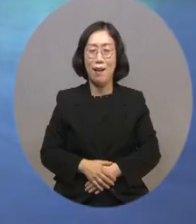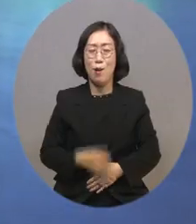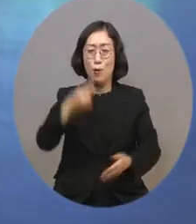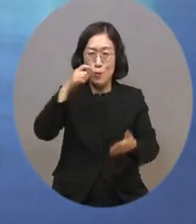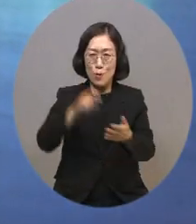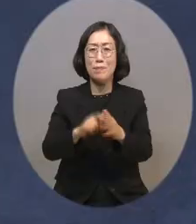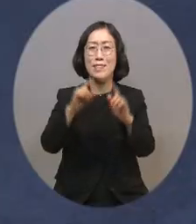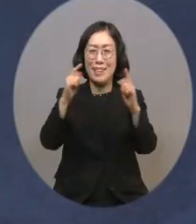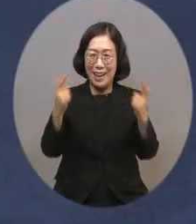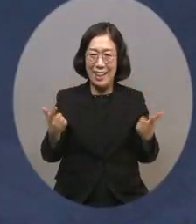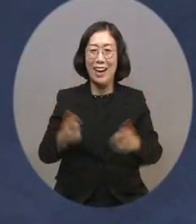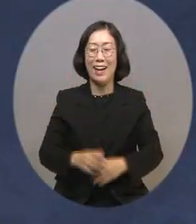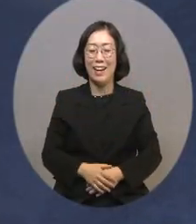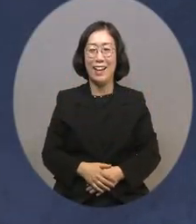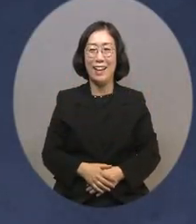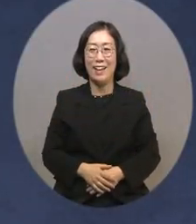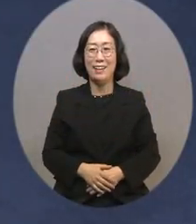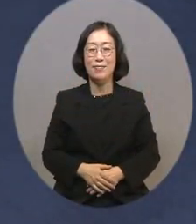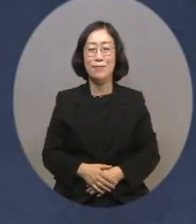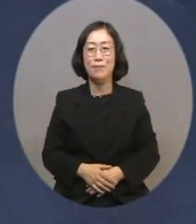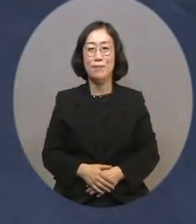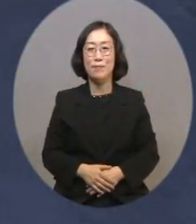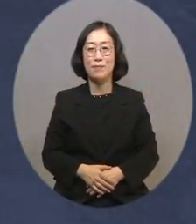생각처럼 쉽지만은 않은데요.